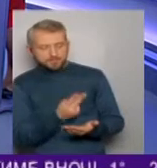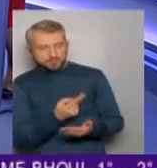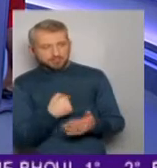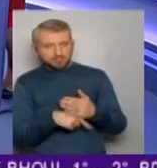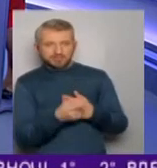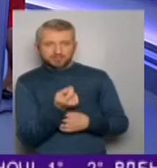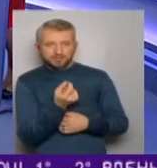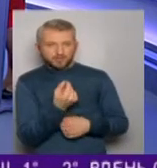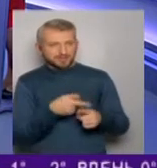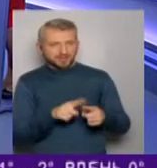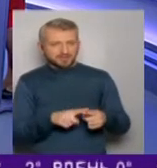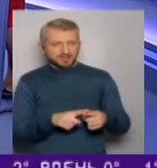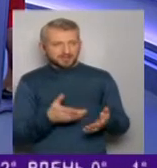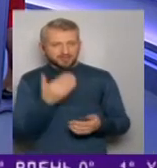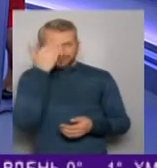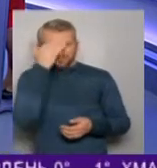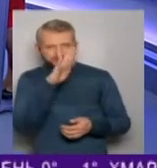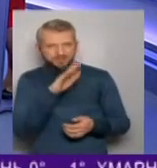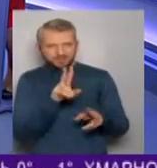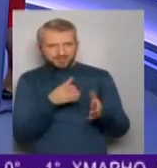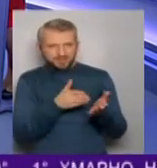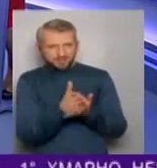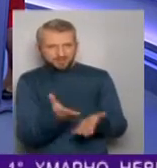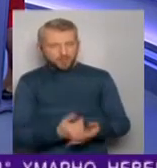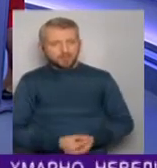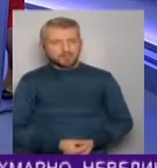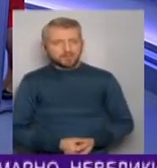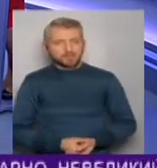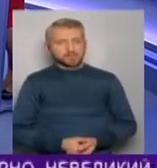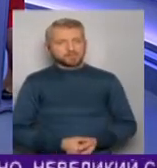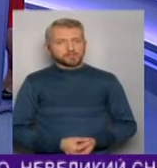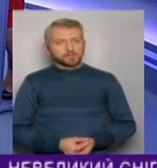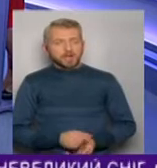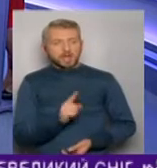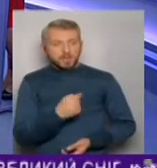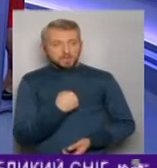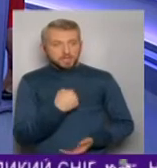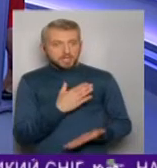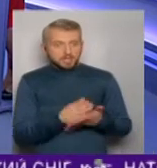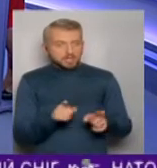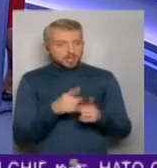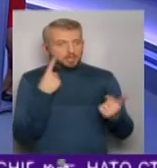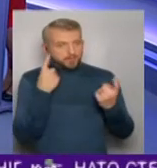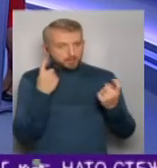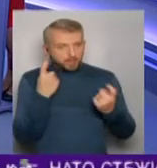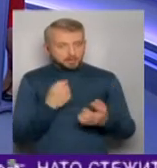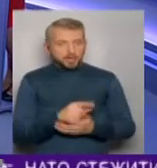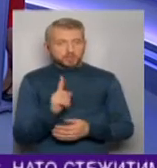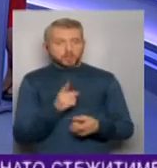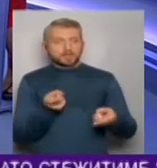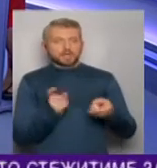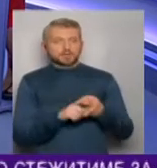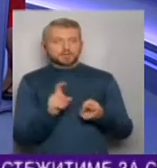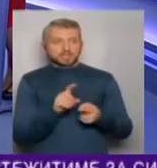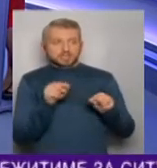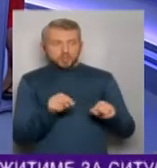трошки, скажімо, не наш напрямок, да? Але в мене є така інформація, що у зв'язку з